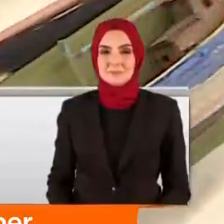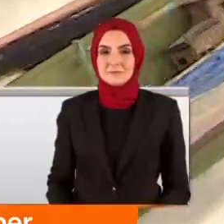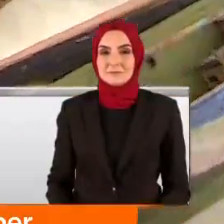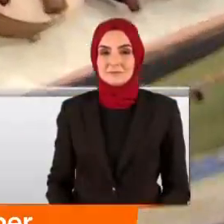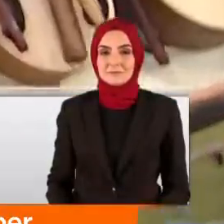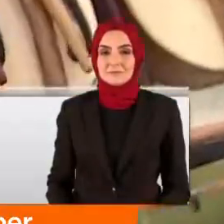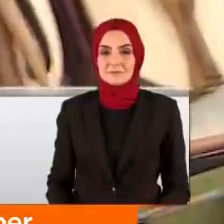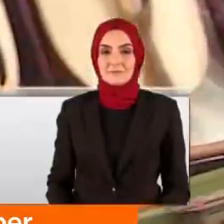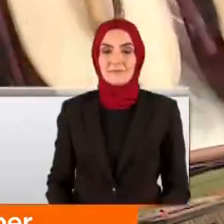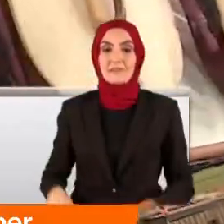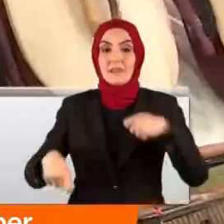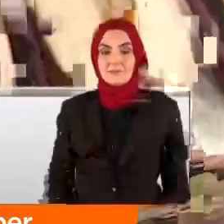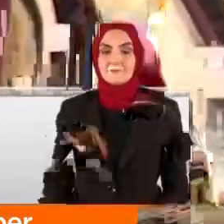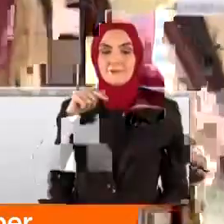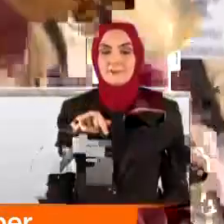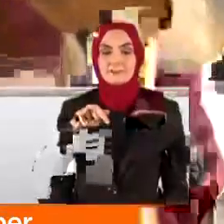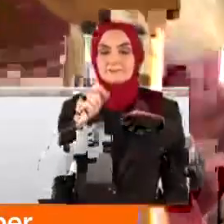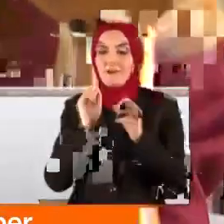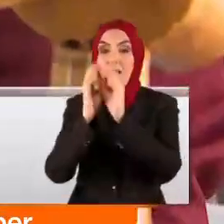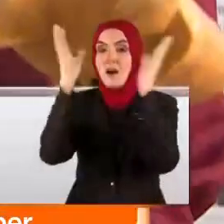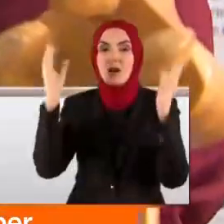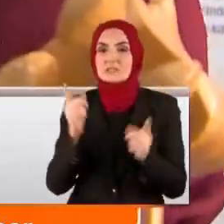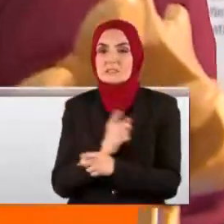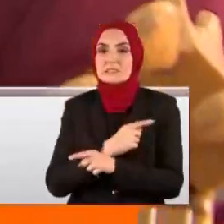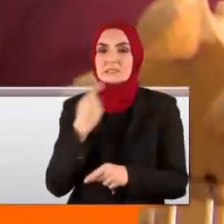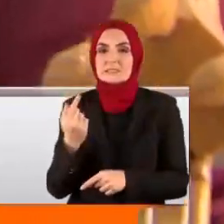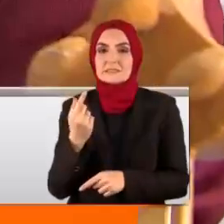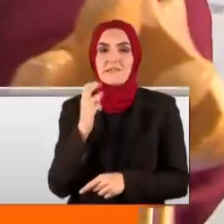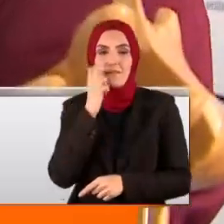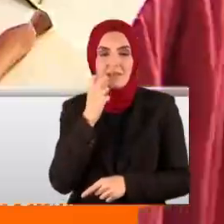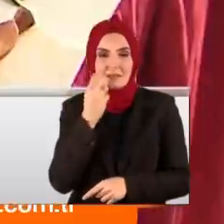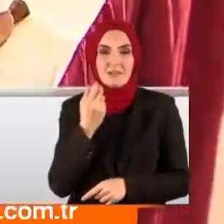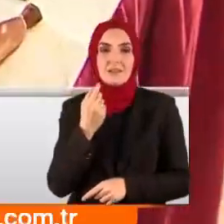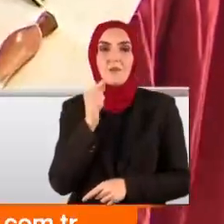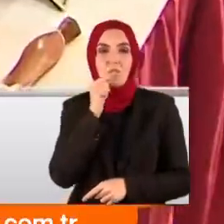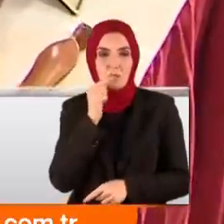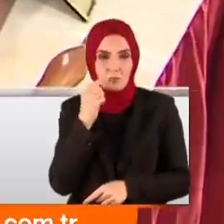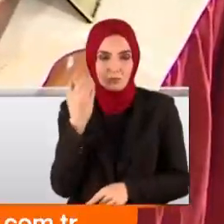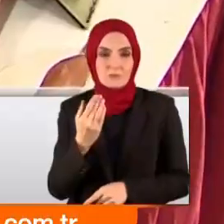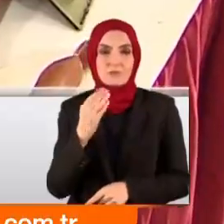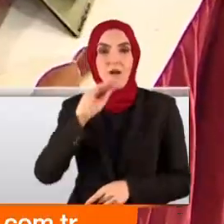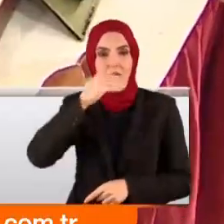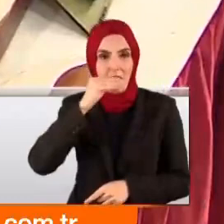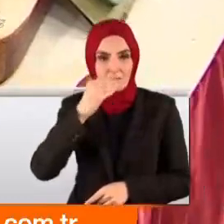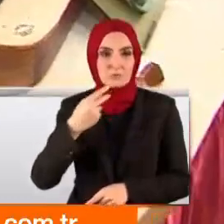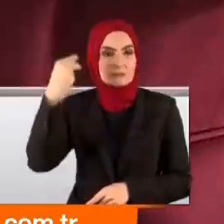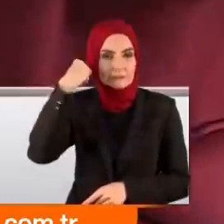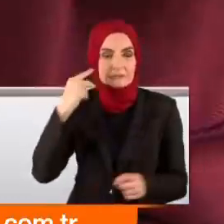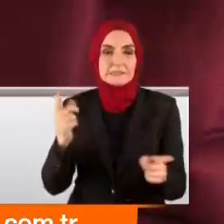Hangi ağaçtan yapılır kemençe? Meyve ağaçları. Erik, tut, armut, kiraz. Seslendiriyoruz